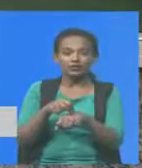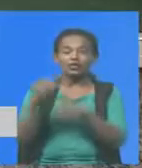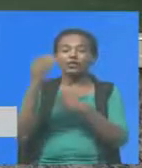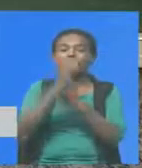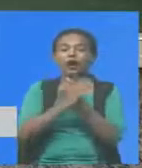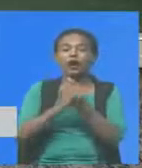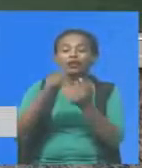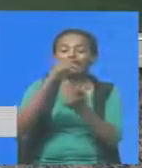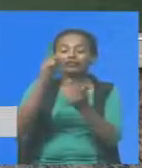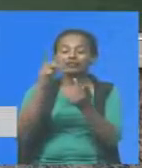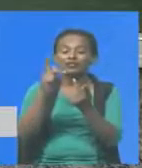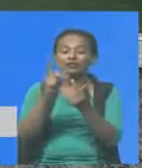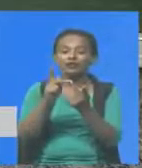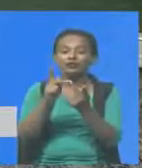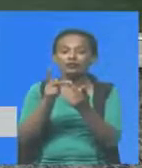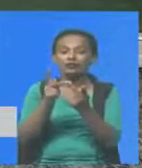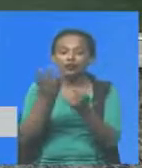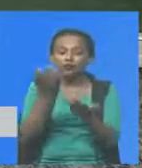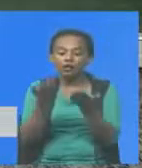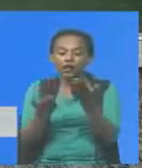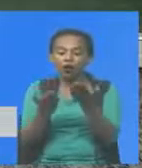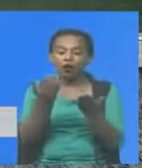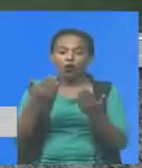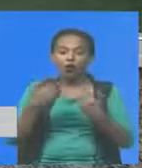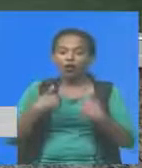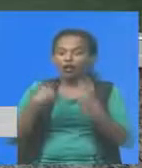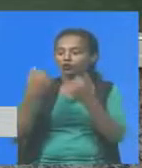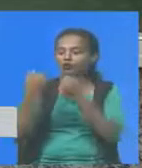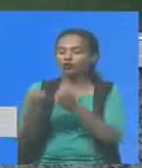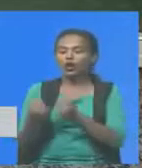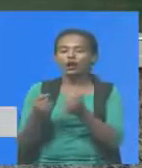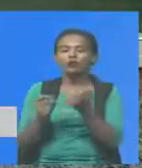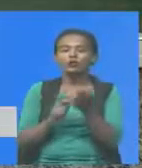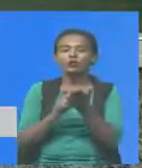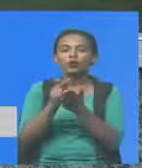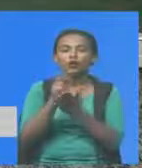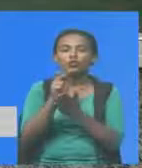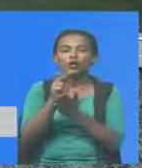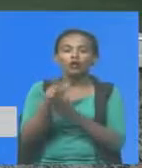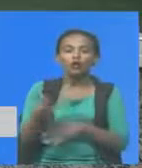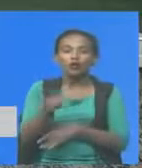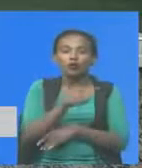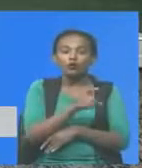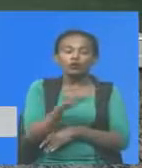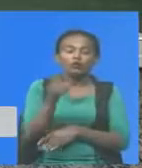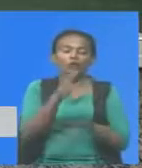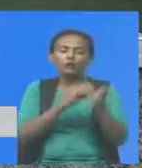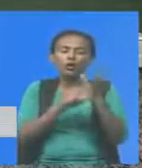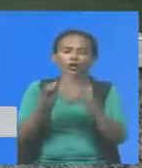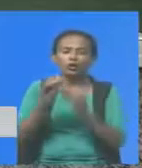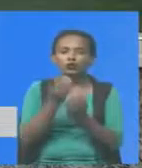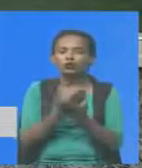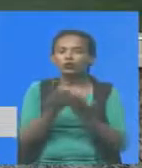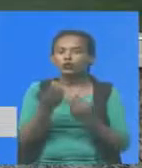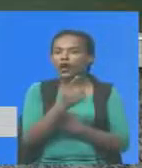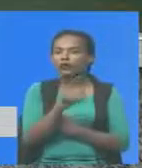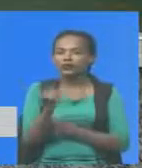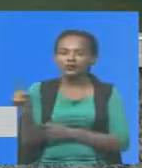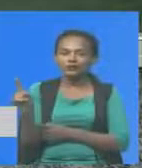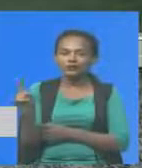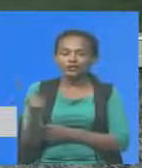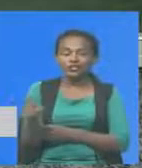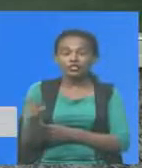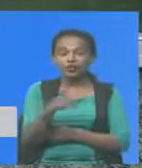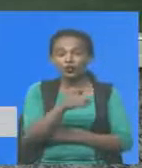የሀገራት ስኬት የሚለካው ባላቸው ጠንካራ ዲፕሎማሲያዊ ግንኙነት መሆኑ የሚያከራክር ጉዳይ አይደለም።